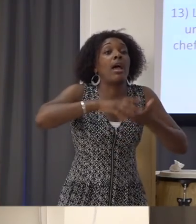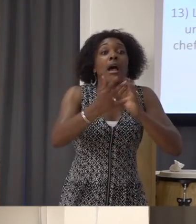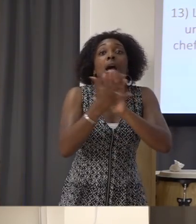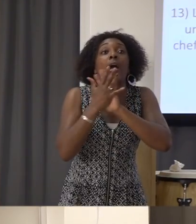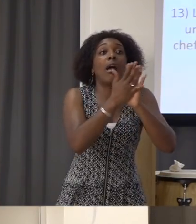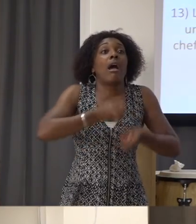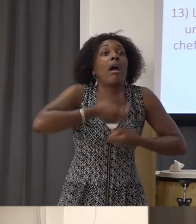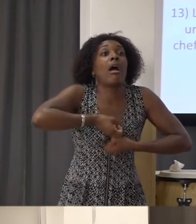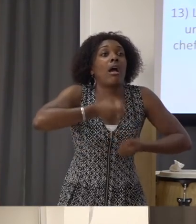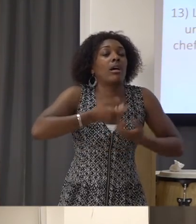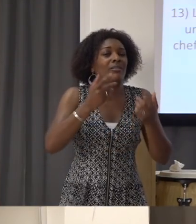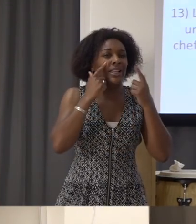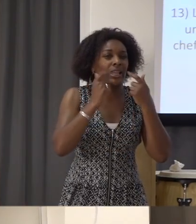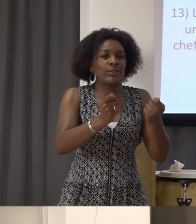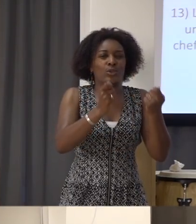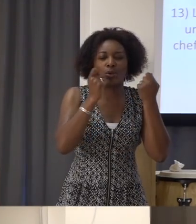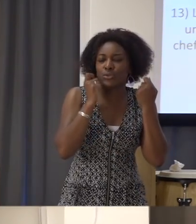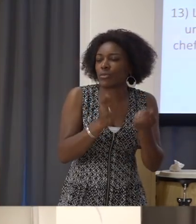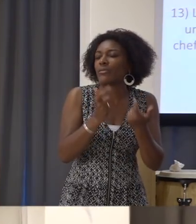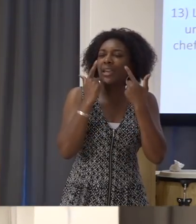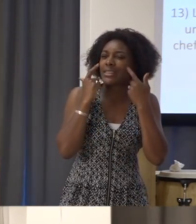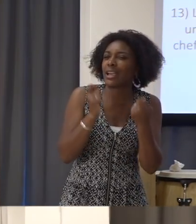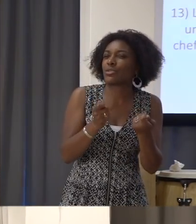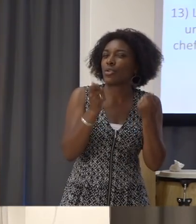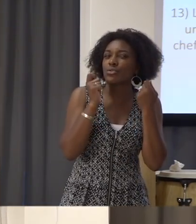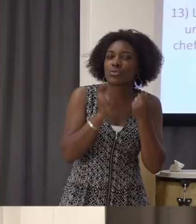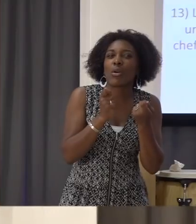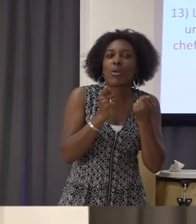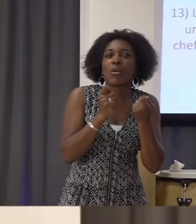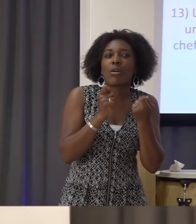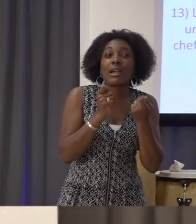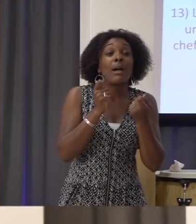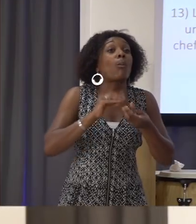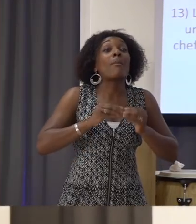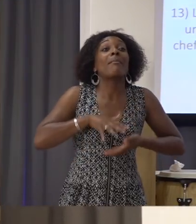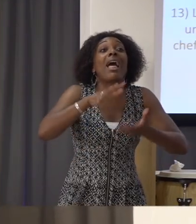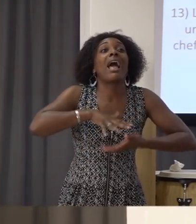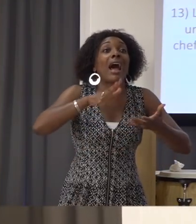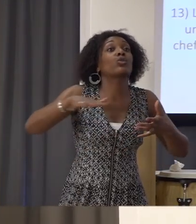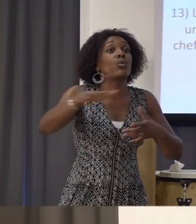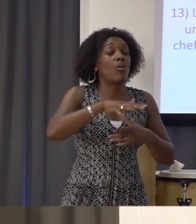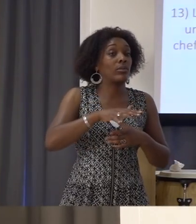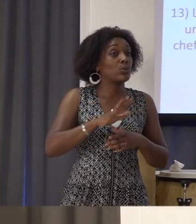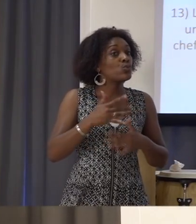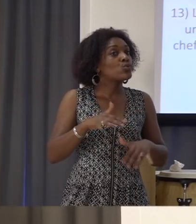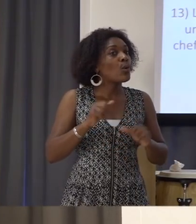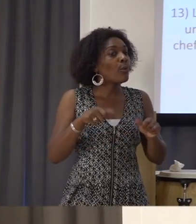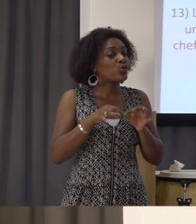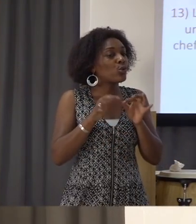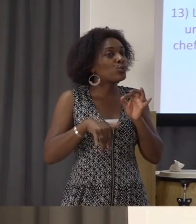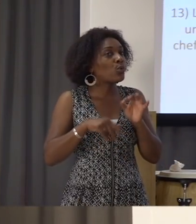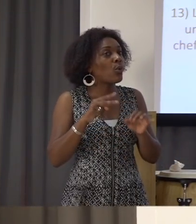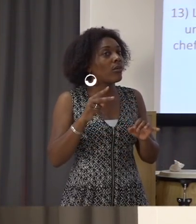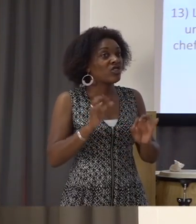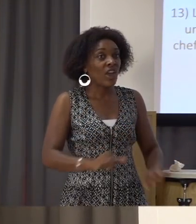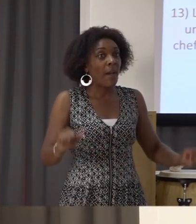Parce que ça peut arriver que ces problèmes n'auront jamais de solution. Parce que ce n'est pas tombé dans les